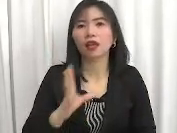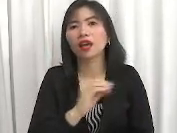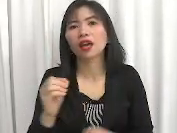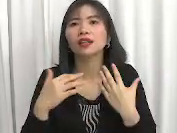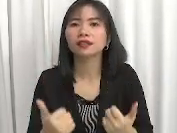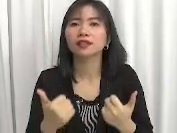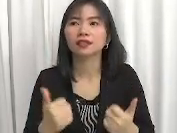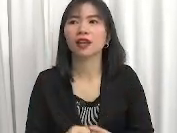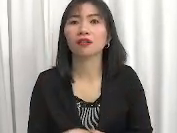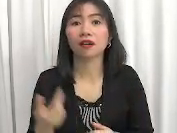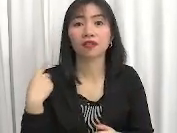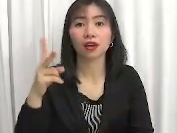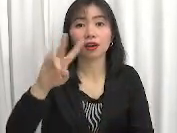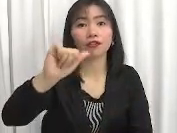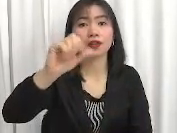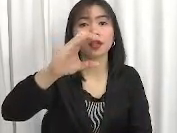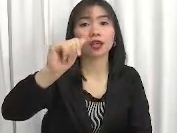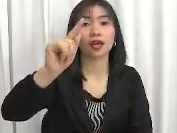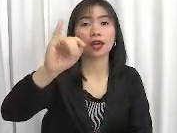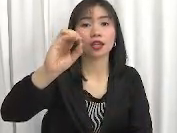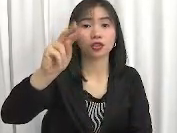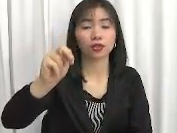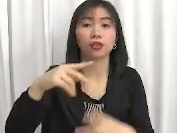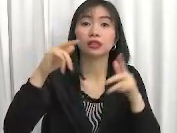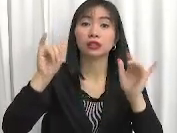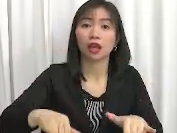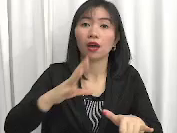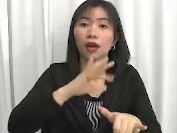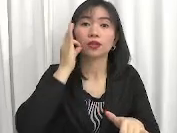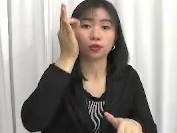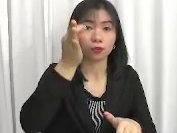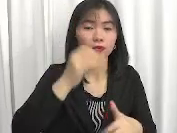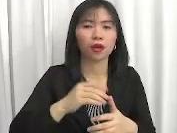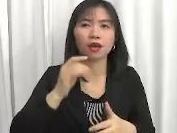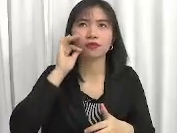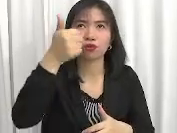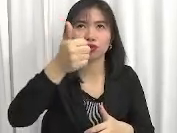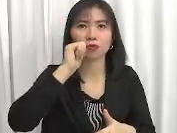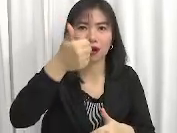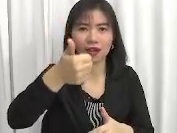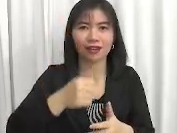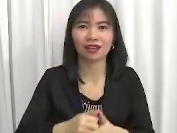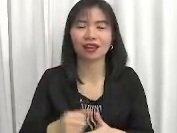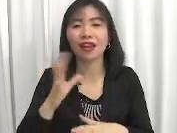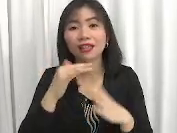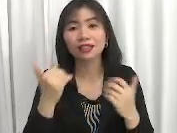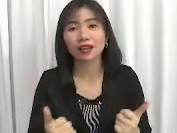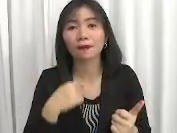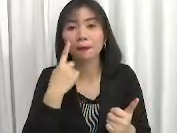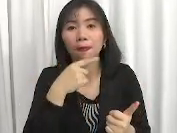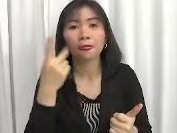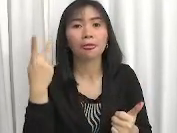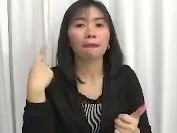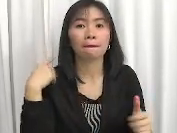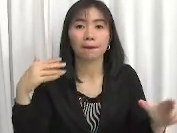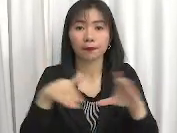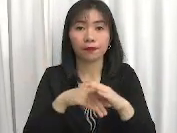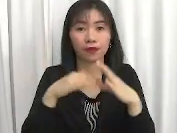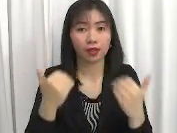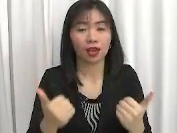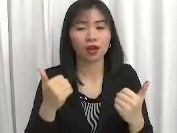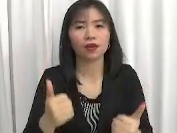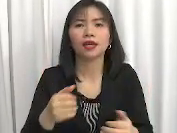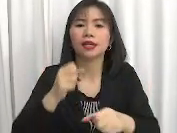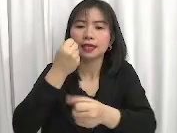bukas. Wow! So, sa mga nanonood na mga asawa ngayon, spend time with your husband and get to know